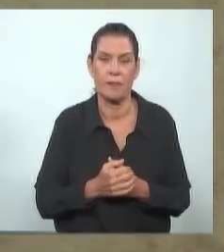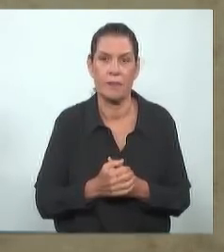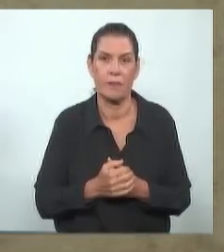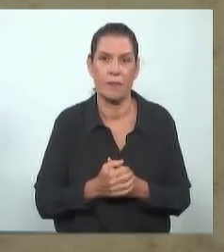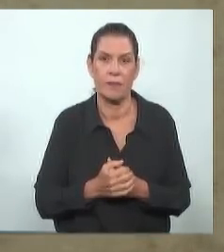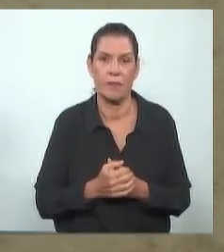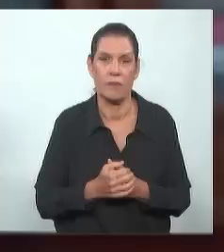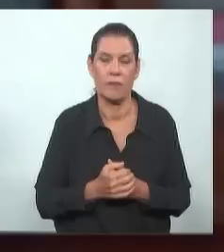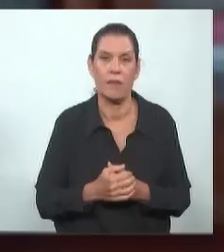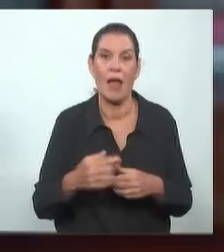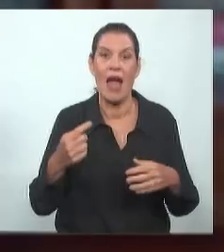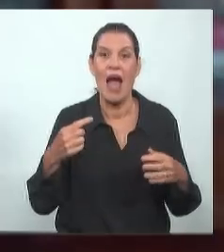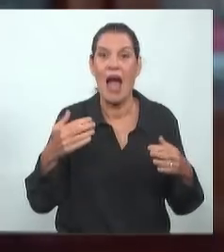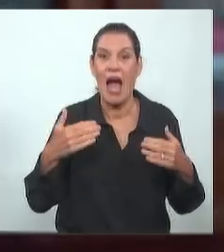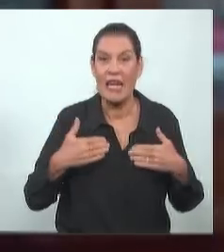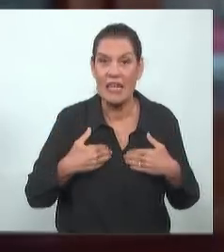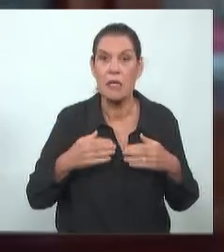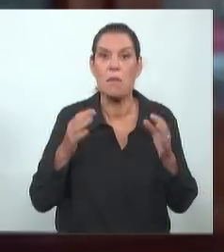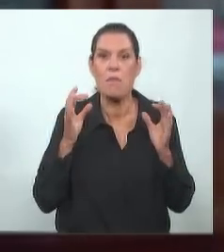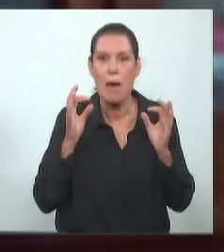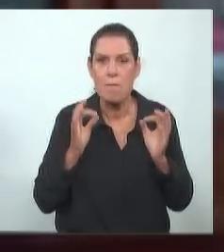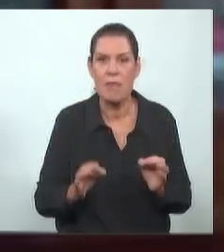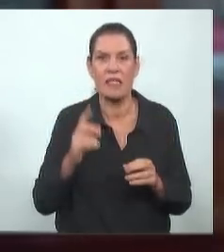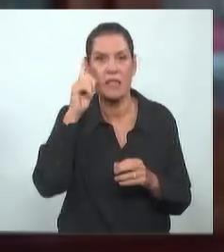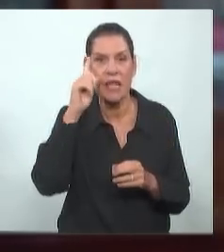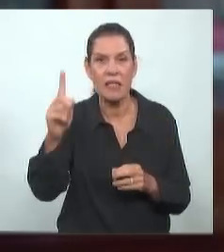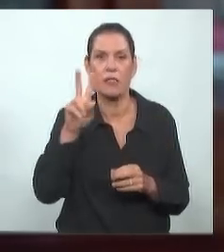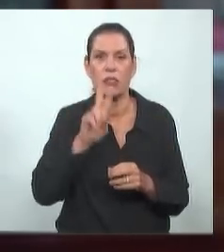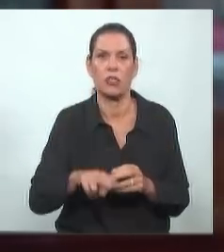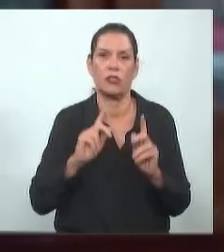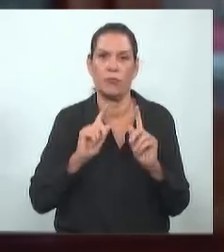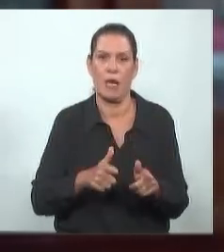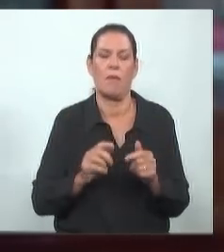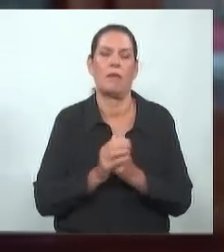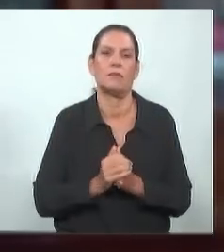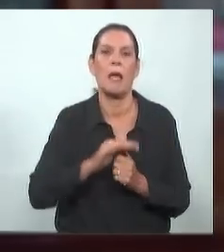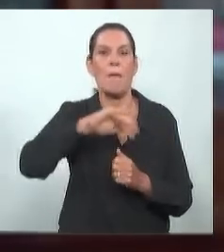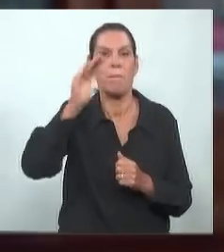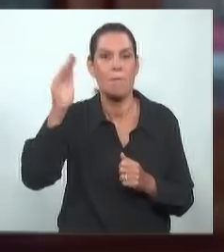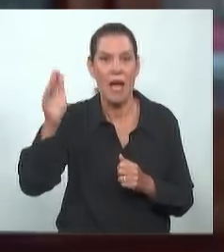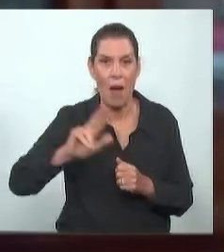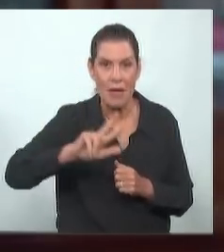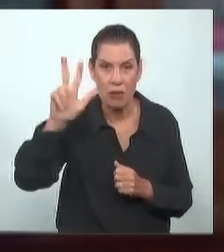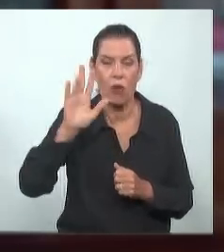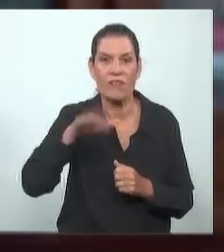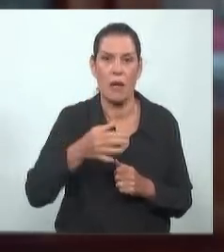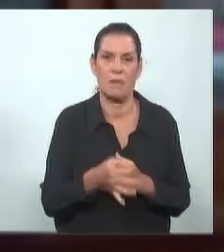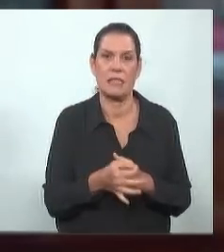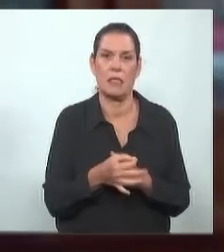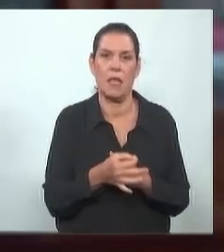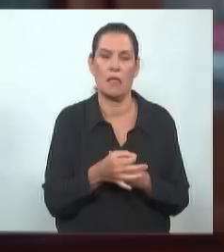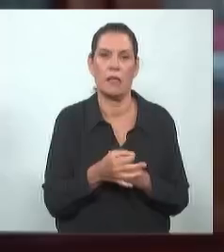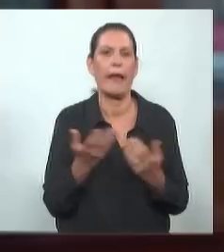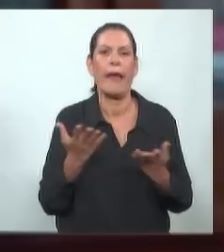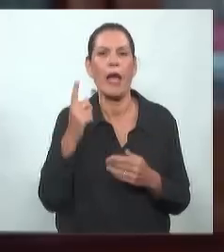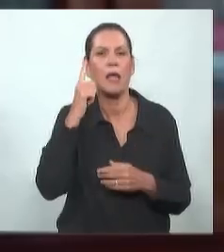אני באמת ובתמים ידעתי שיש מלחמה כוללת ברמת הגולן ובסיני, מטרנזיסטור קטן שהיה